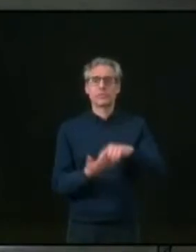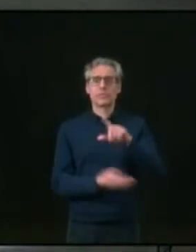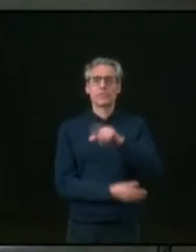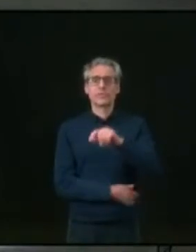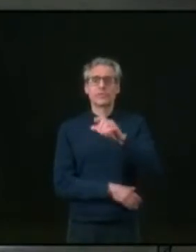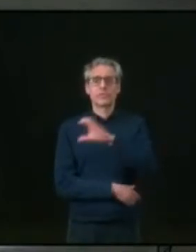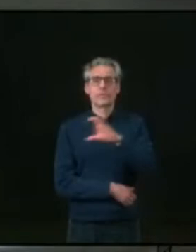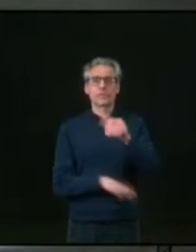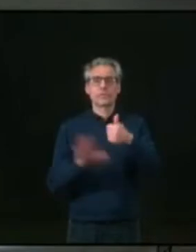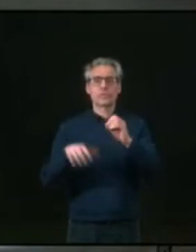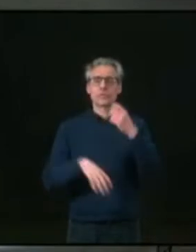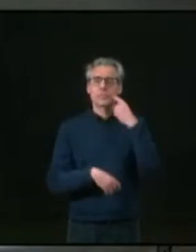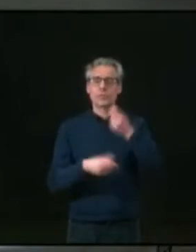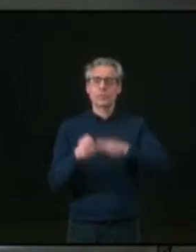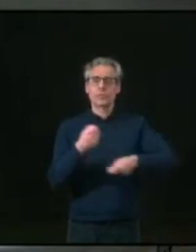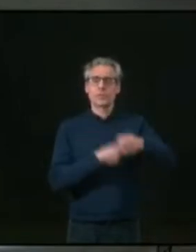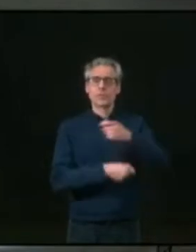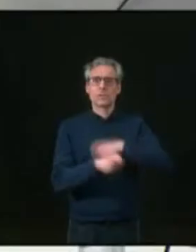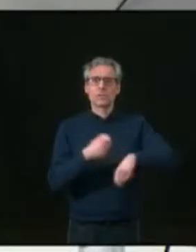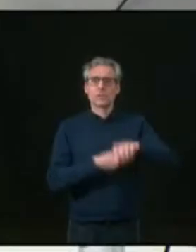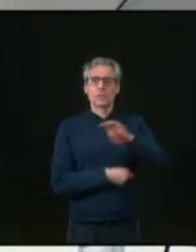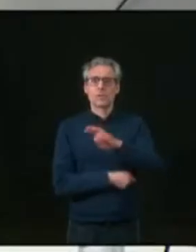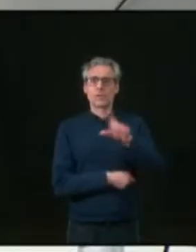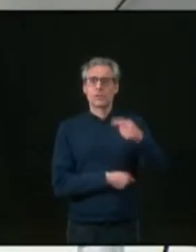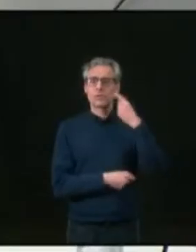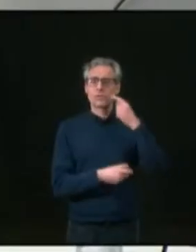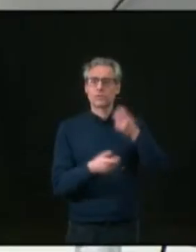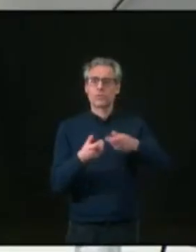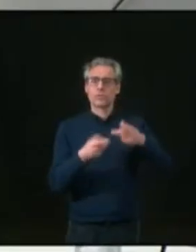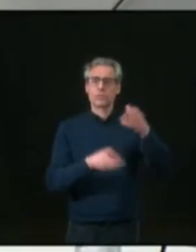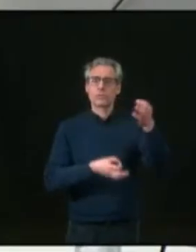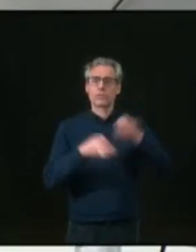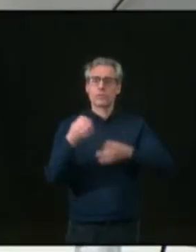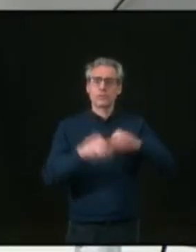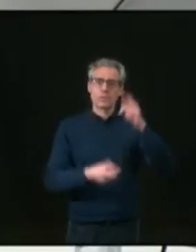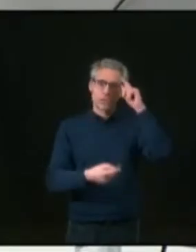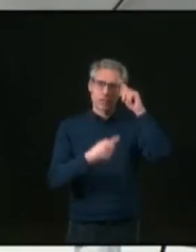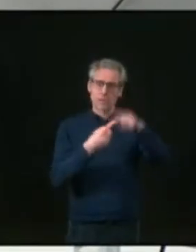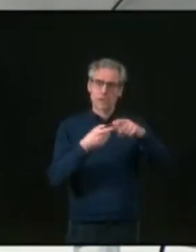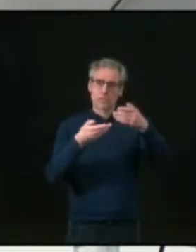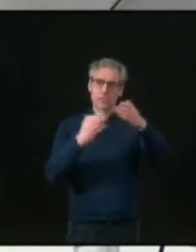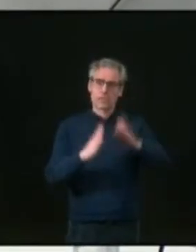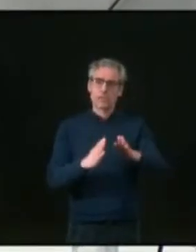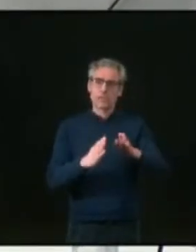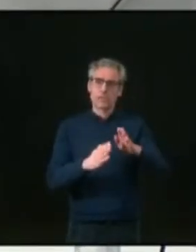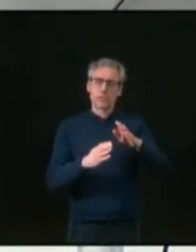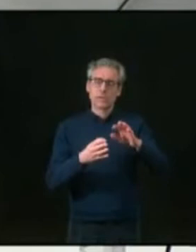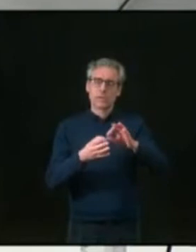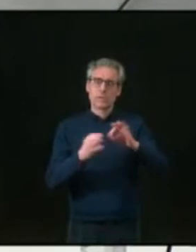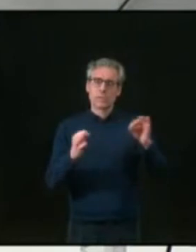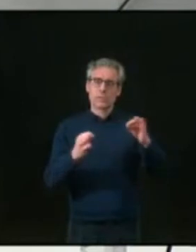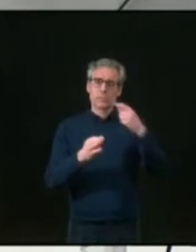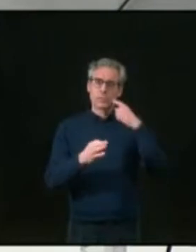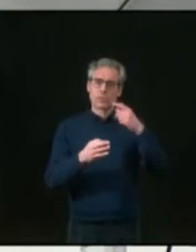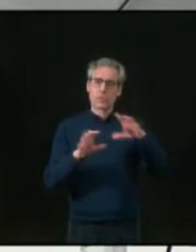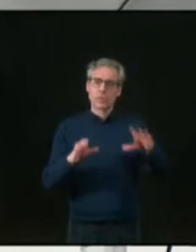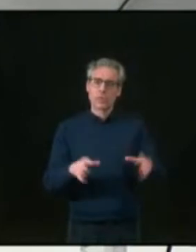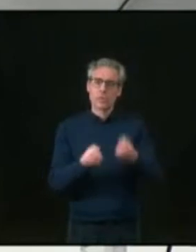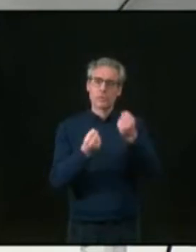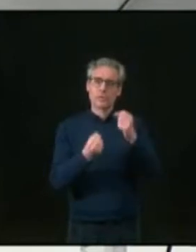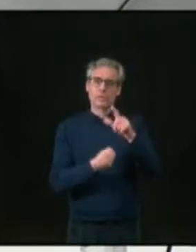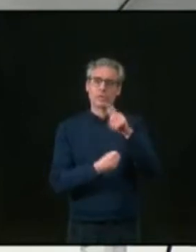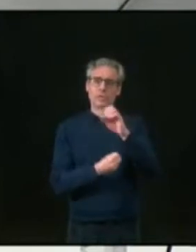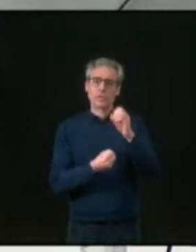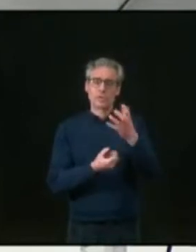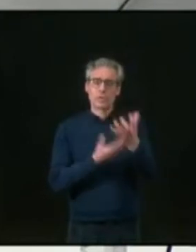2020-160, attribution du marché 20 PA 42 portant prestations juridiques relatives à la détermination de scénarii d'exercice de la compétence